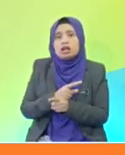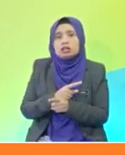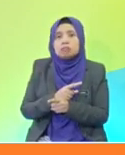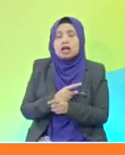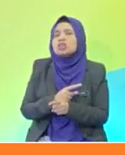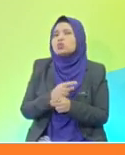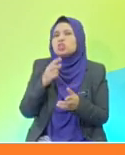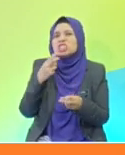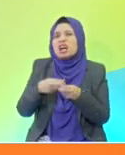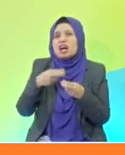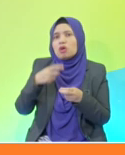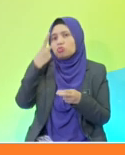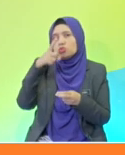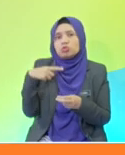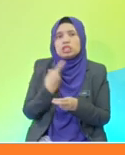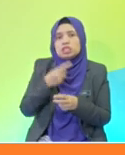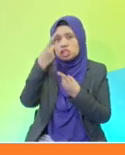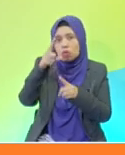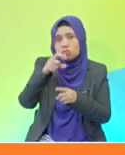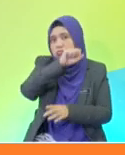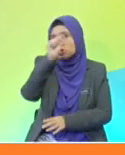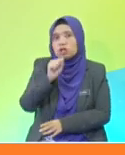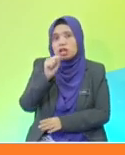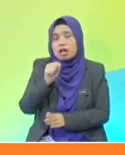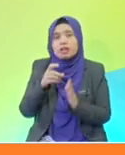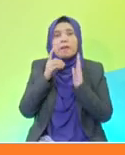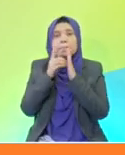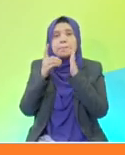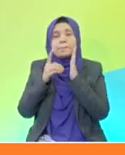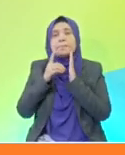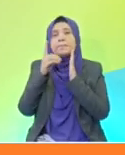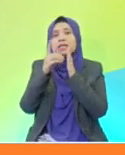untuk kita menjawab soal Oke so berdasarkan